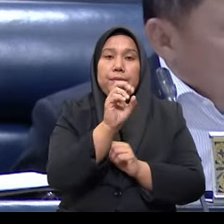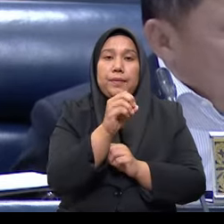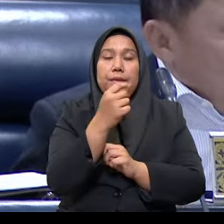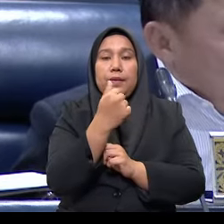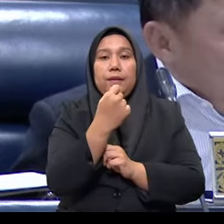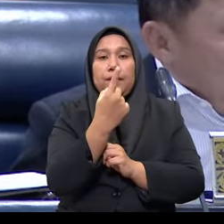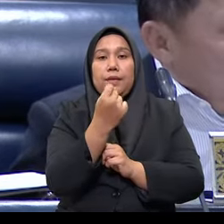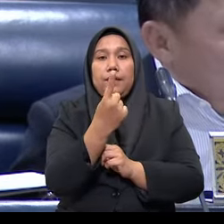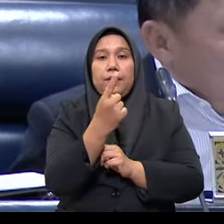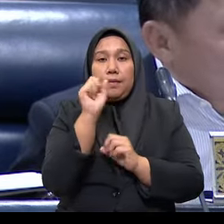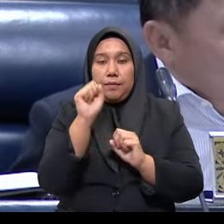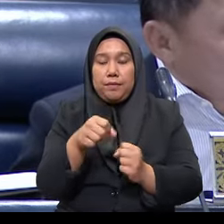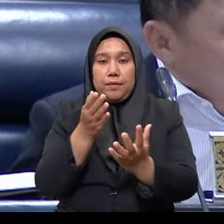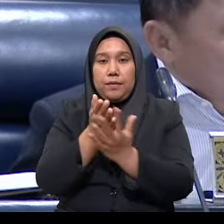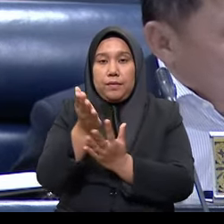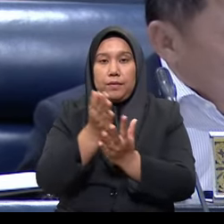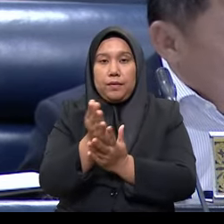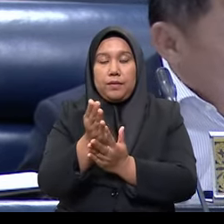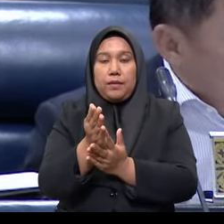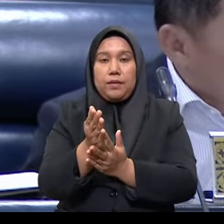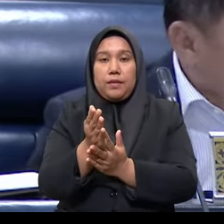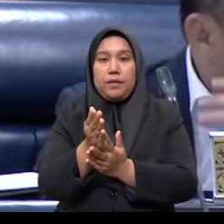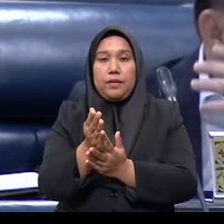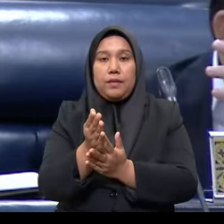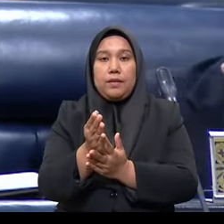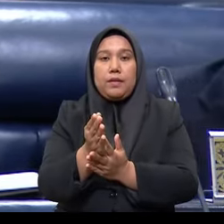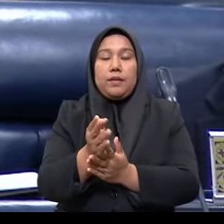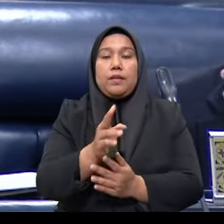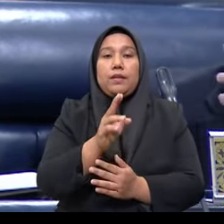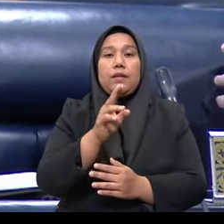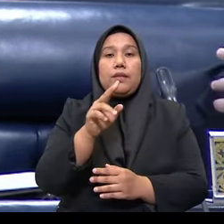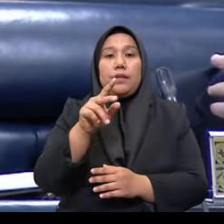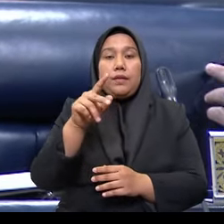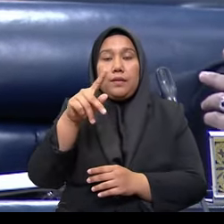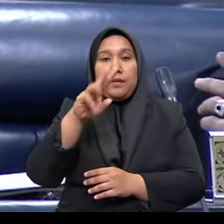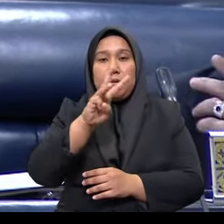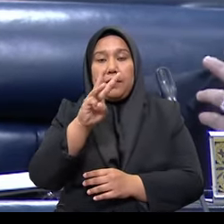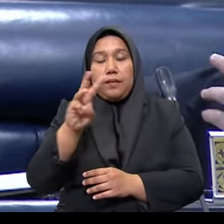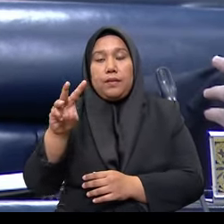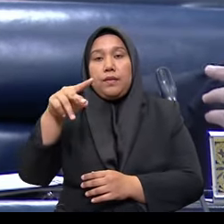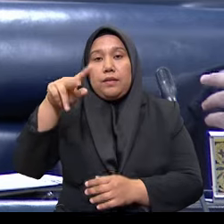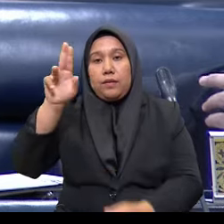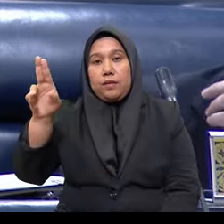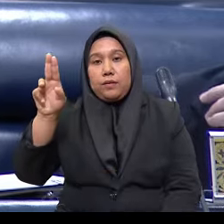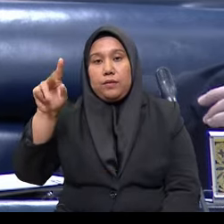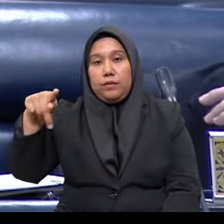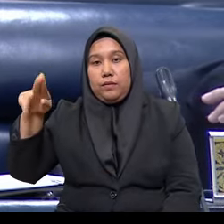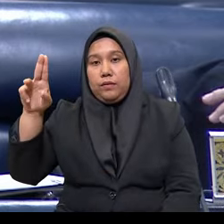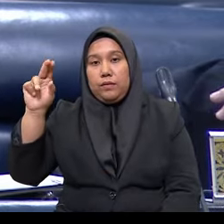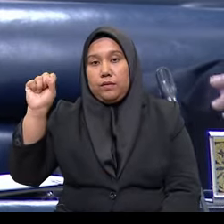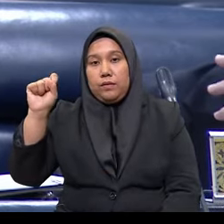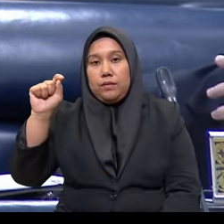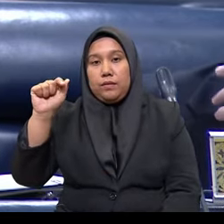boleh diakses melalui portal U-Pustaka secara